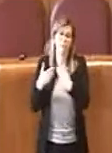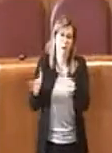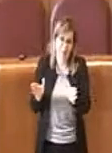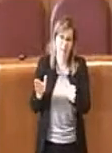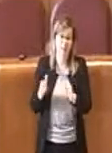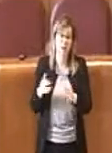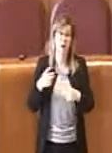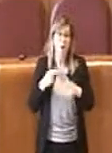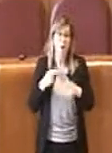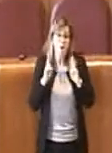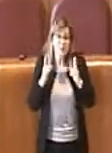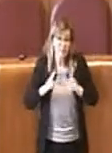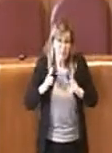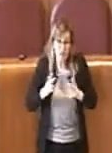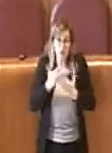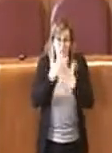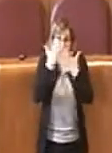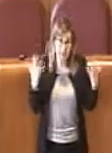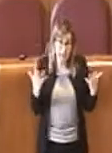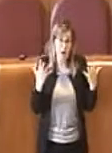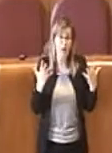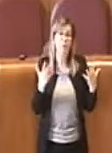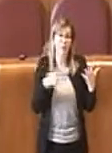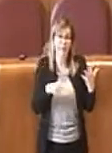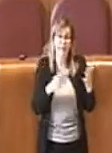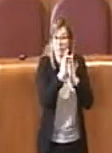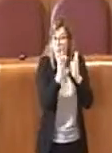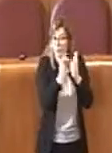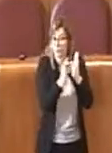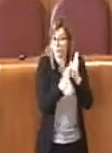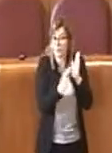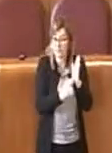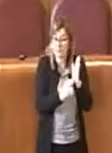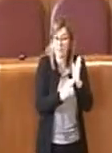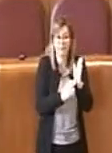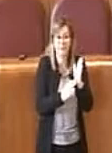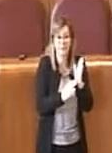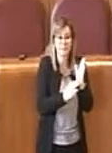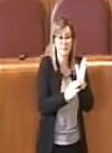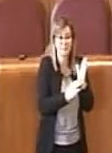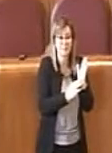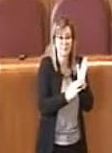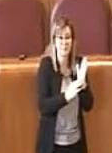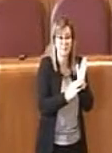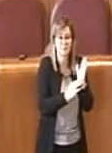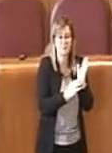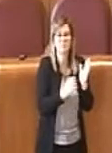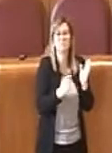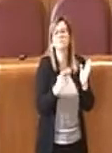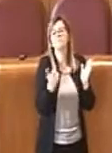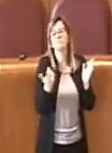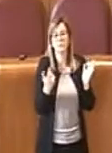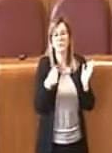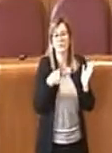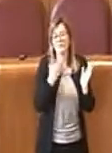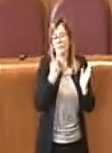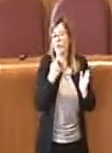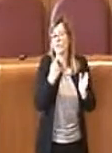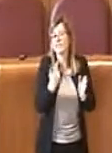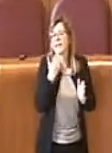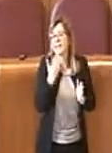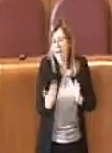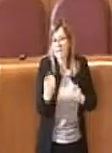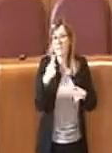ci tenevo a precisare alcuni concetti e poi lo ribadisco veramente non è non è diritto ma voglio comunque ringraziare consiglio in